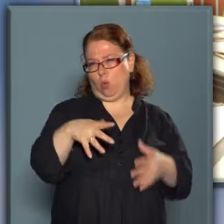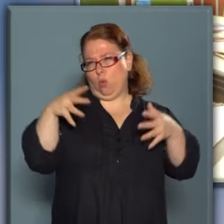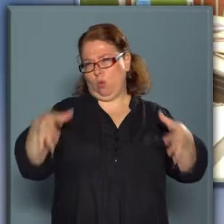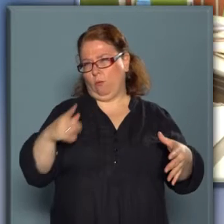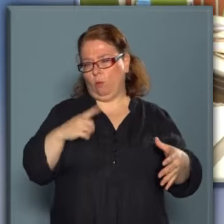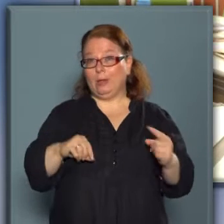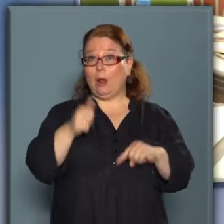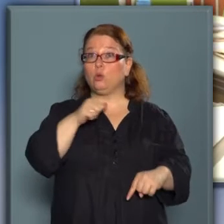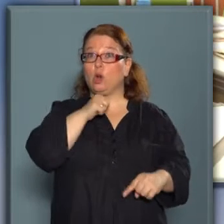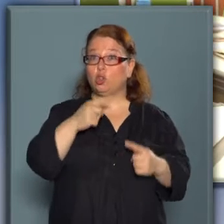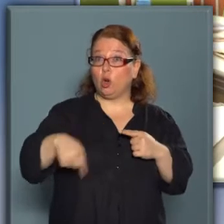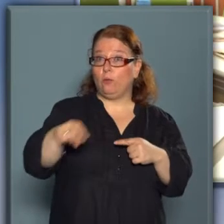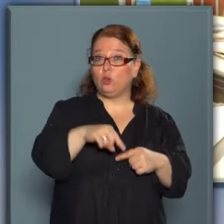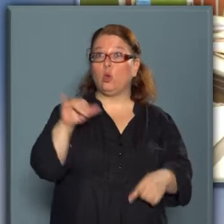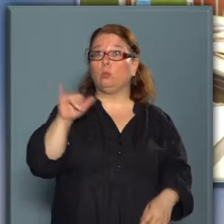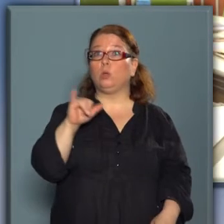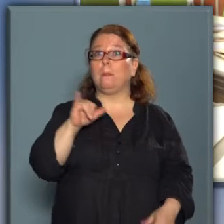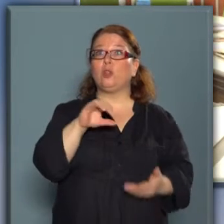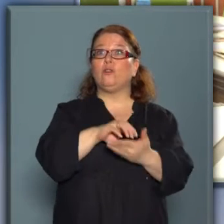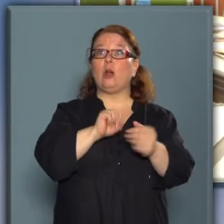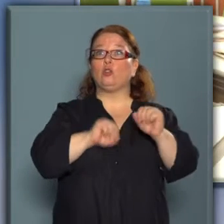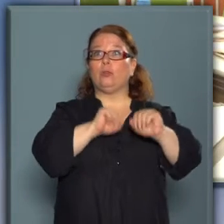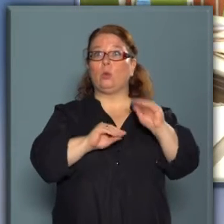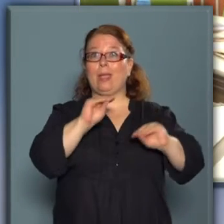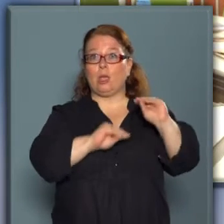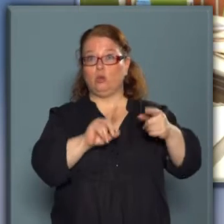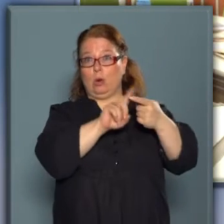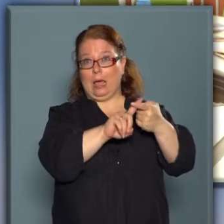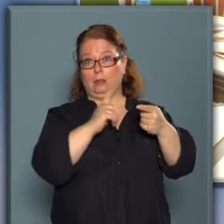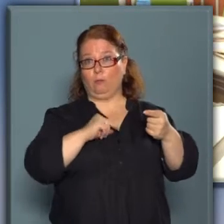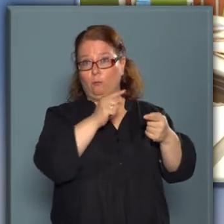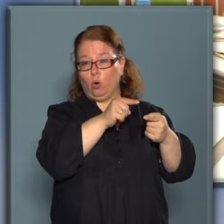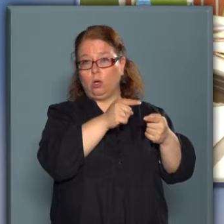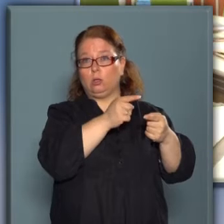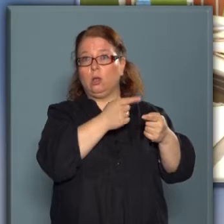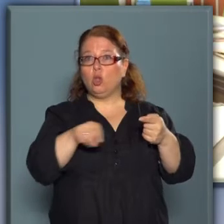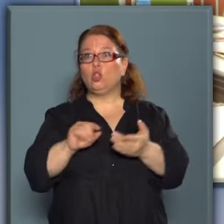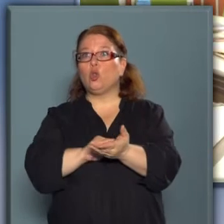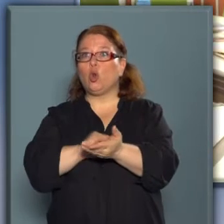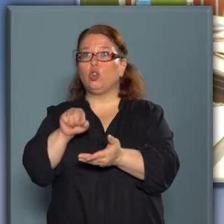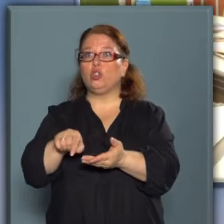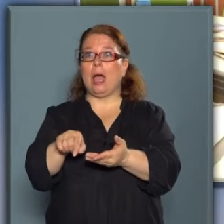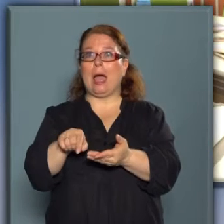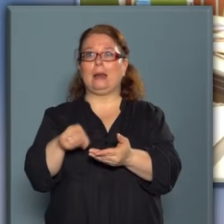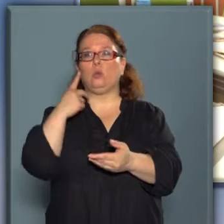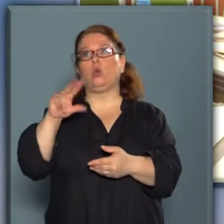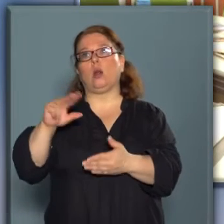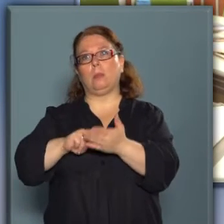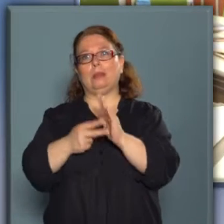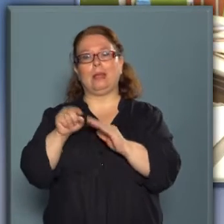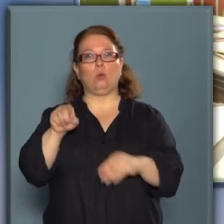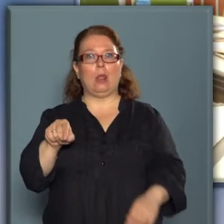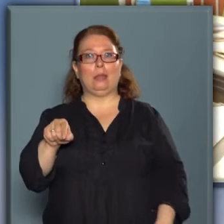a Grassalkovics kör a Budapesti Városvédő Egyesületnek a Soroksári, a